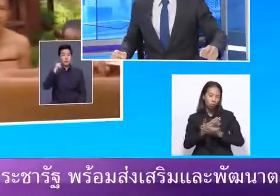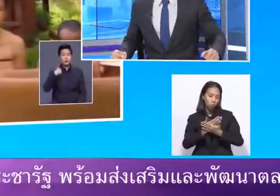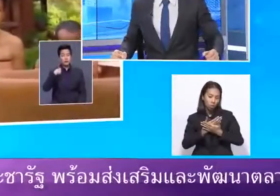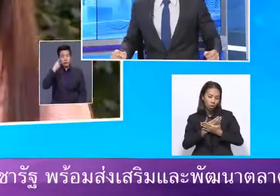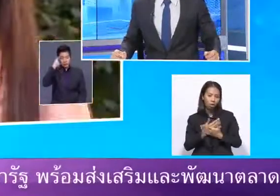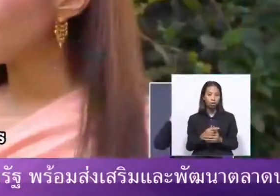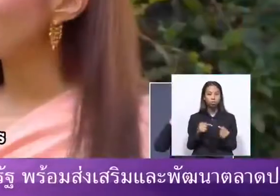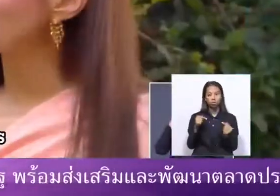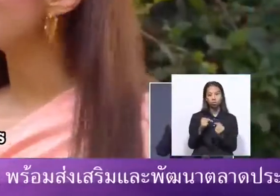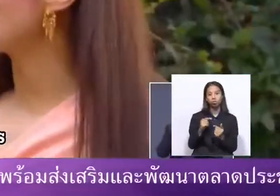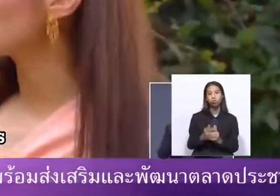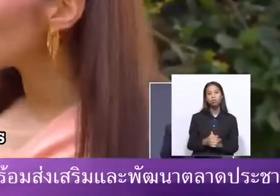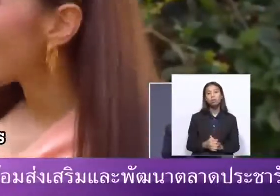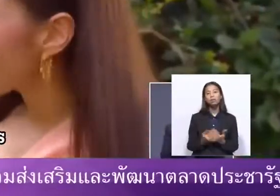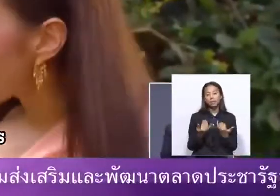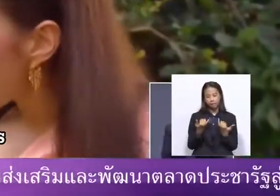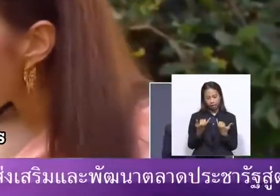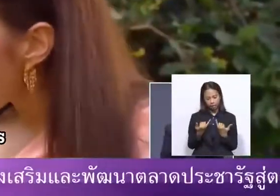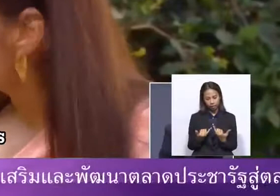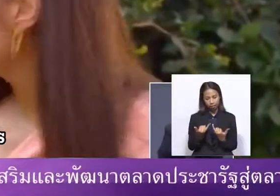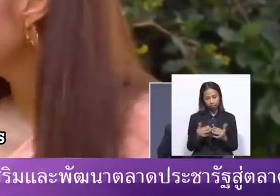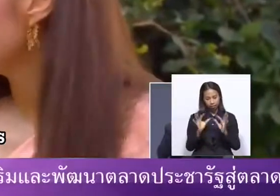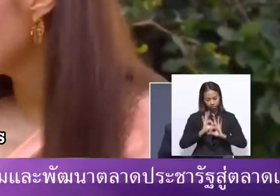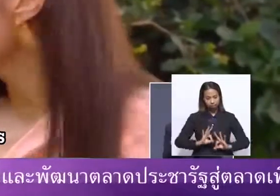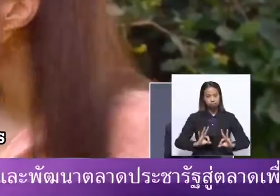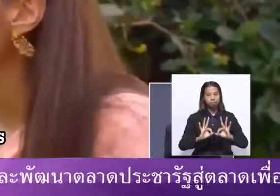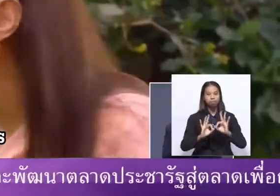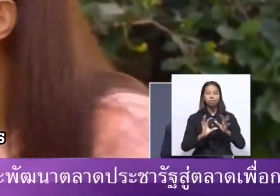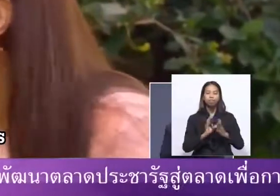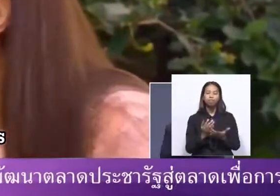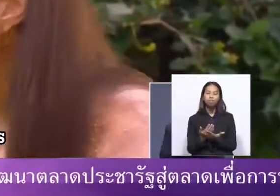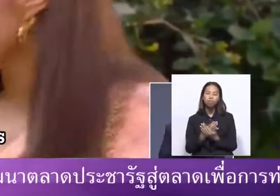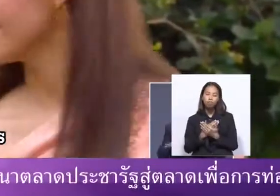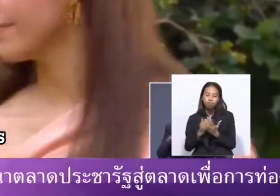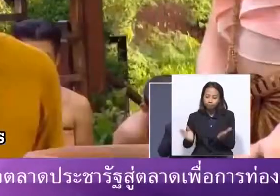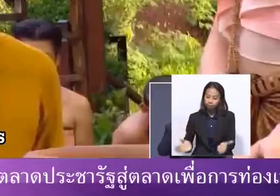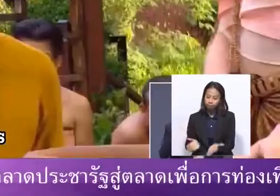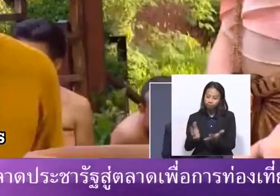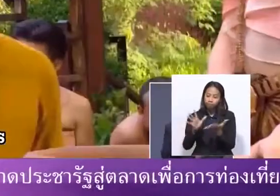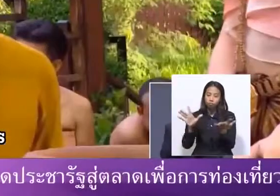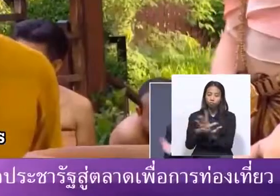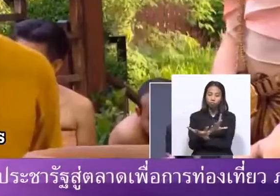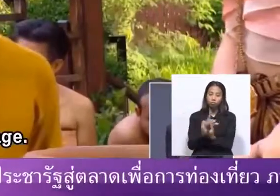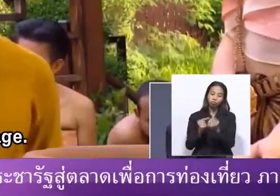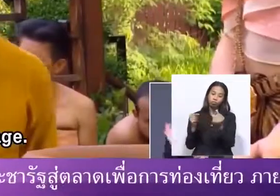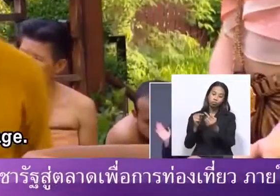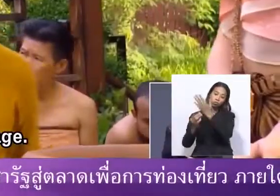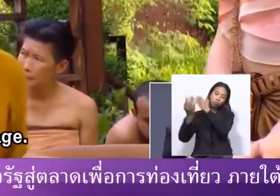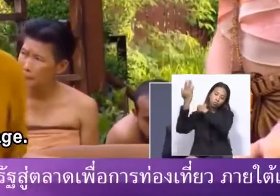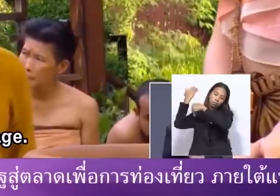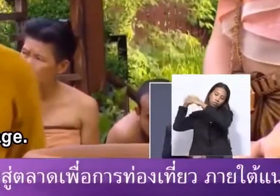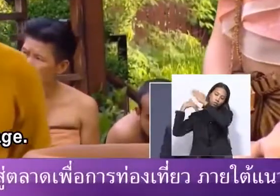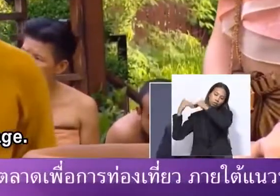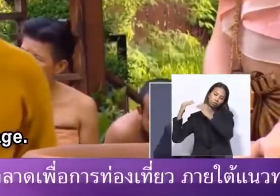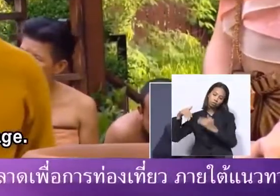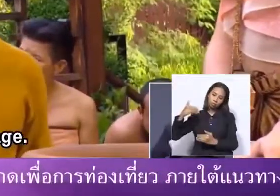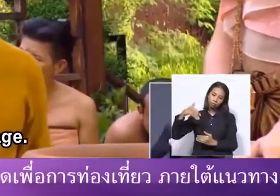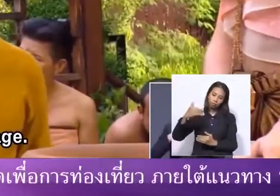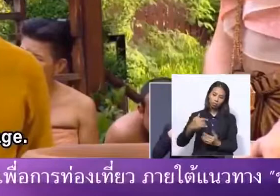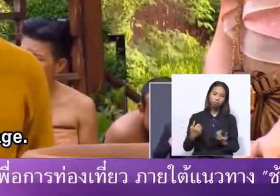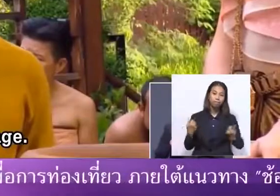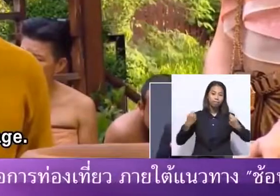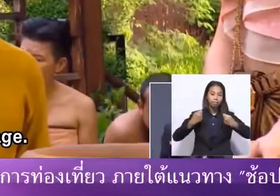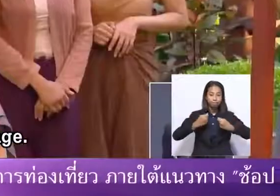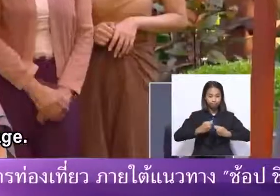ต่อสถาบันหลักของประเทศจึงต้องมีความหวงแหนในขนบธรรมเนียมประเพณีอันงดงามมาตั้งแต่โบราณกาลตั้งแต่ในเรื่องของการ